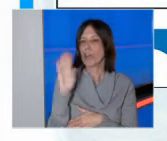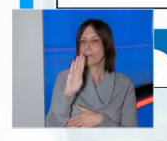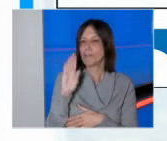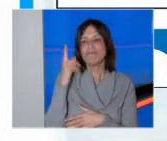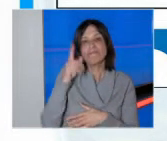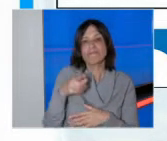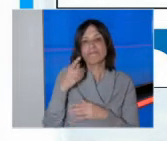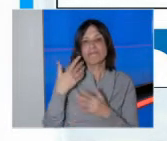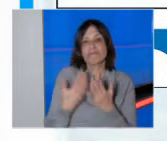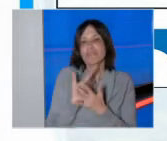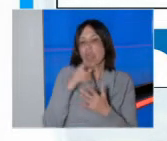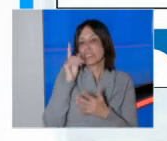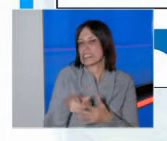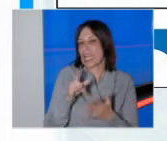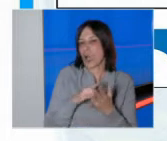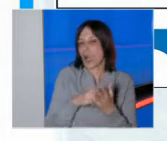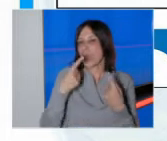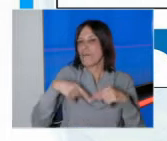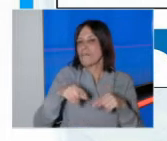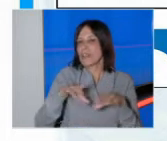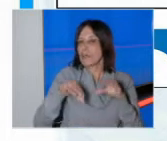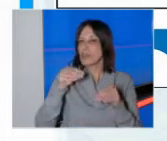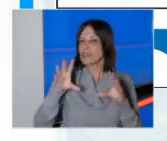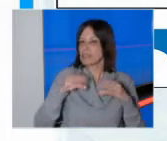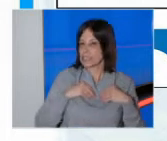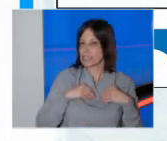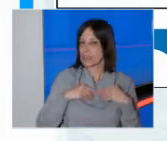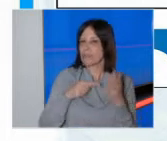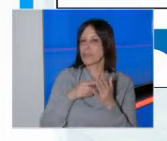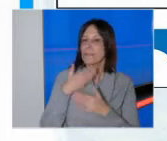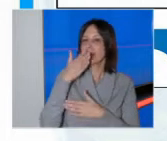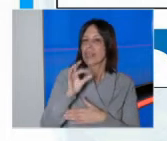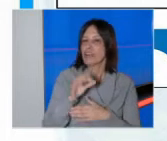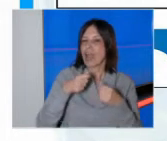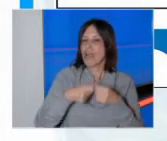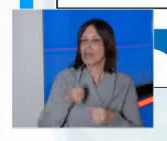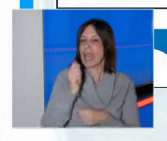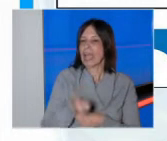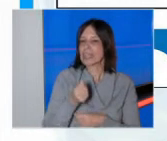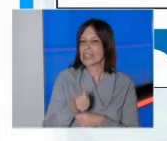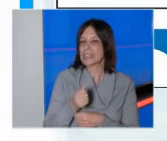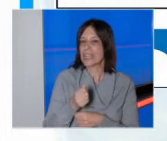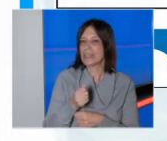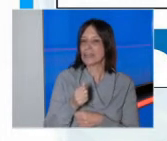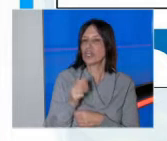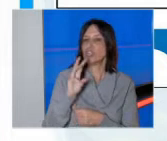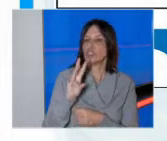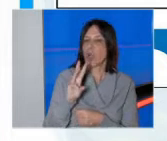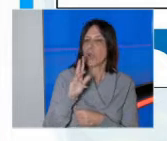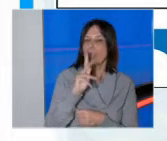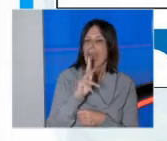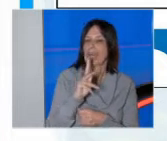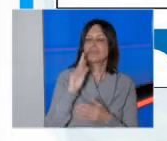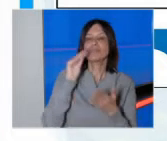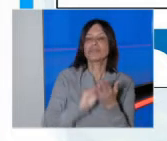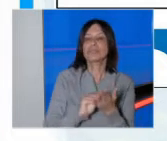צריך חוק. ועדת הבחירות המרכזית הסכימה בעקבות פנייה של חבר הכנסת שלמה קרעי על הצבת מצלמות בכל הקלפיות.